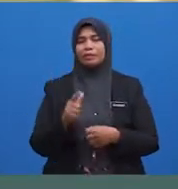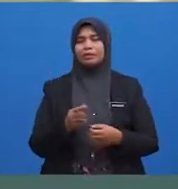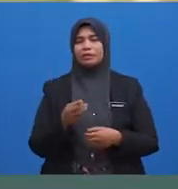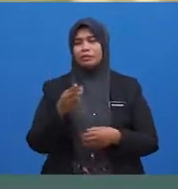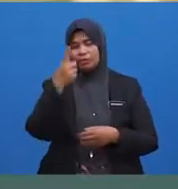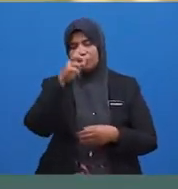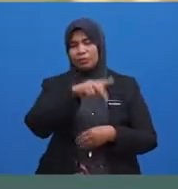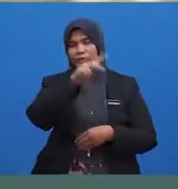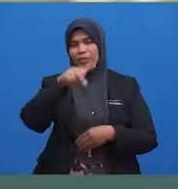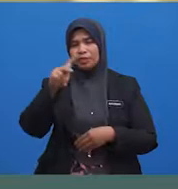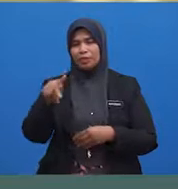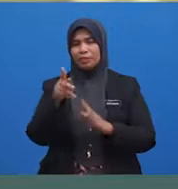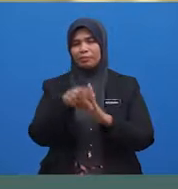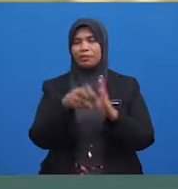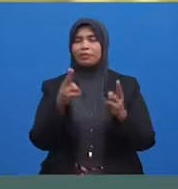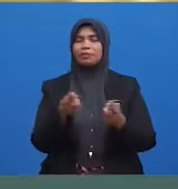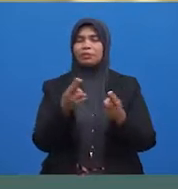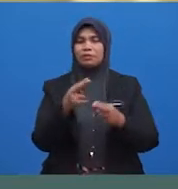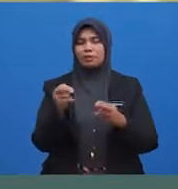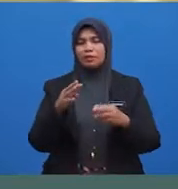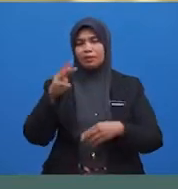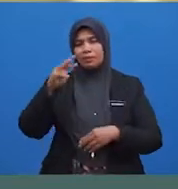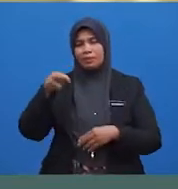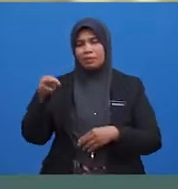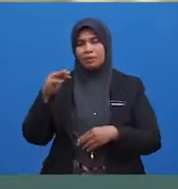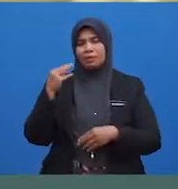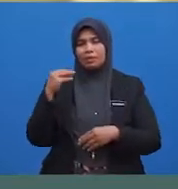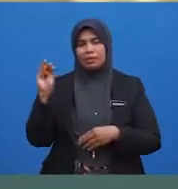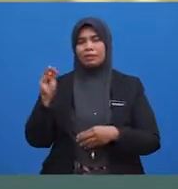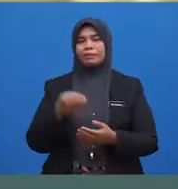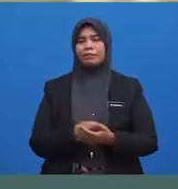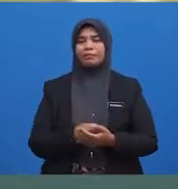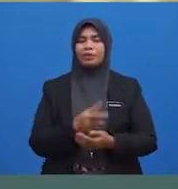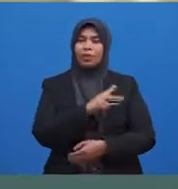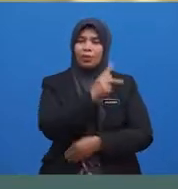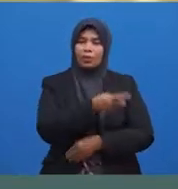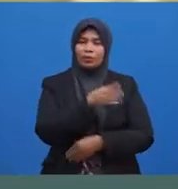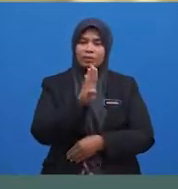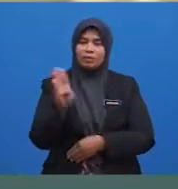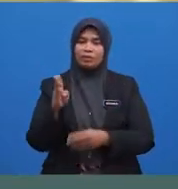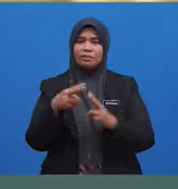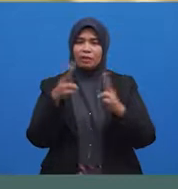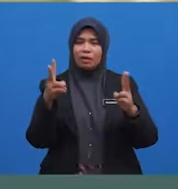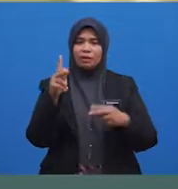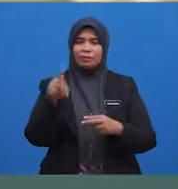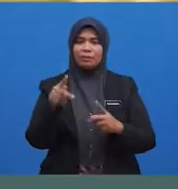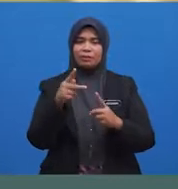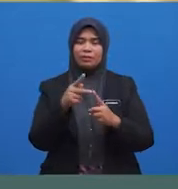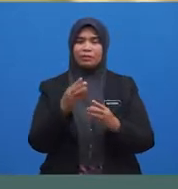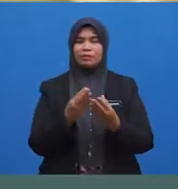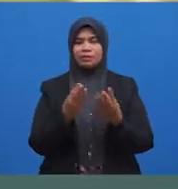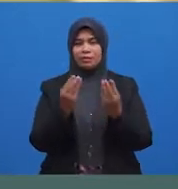kilang perusahaan mereka secara berterusan. Kuasa Barat memerlukan biji timah. Tambahan